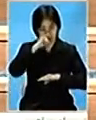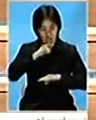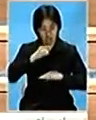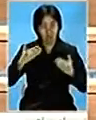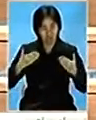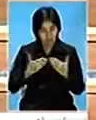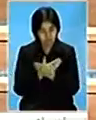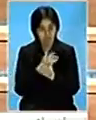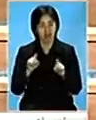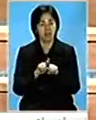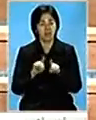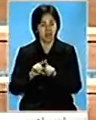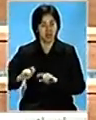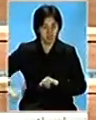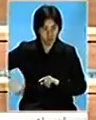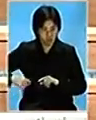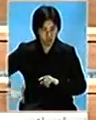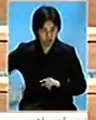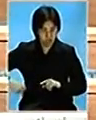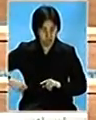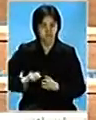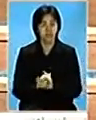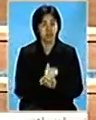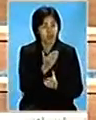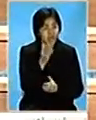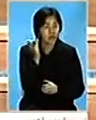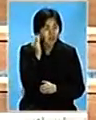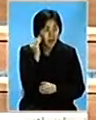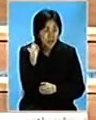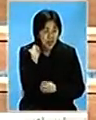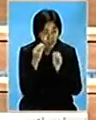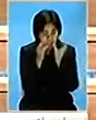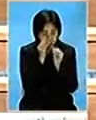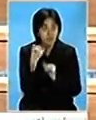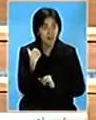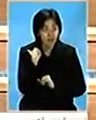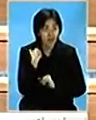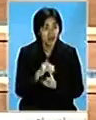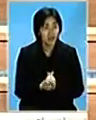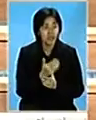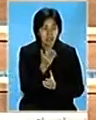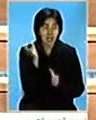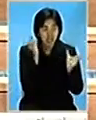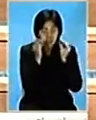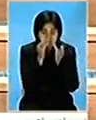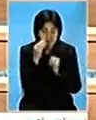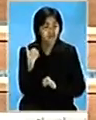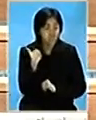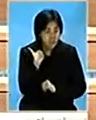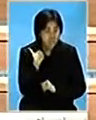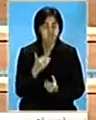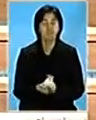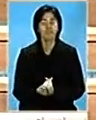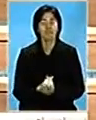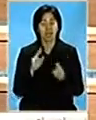ไปเป็นแบบกัมพูชาท่านได้ยินไหมครับเคยได้ยินไหมครับบอกว่า